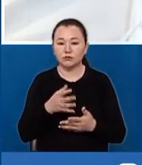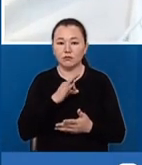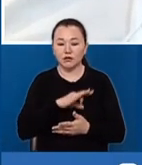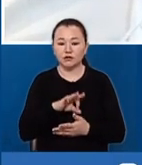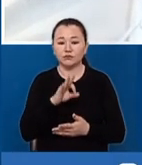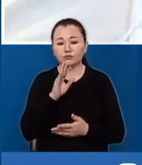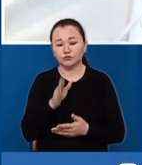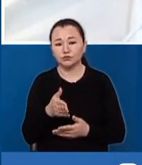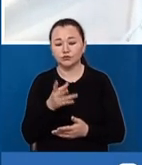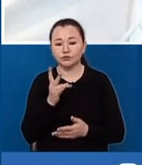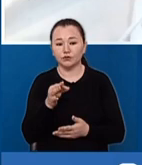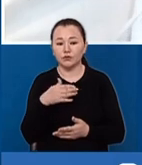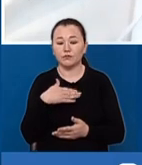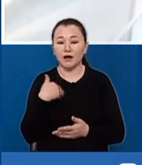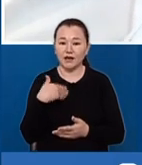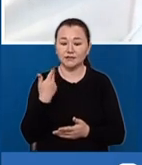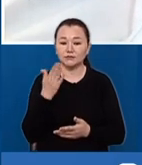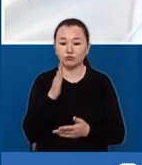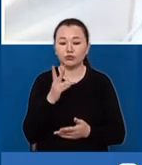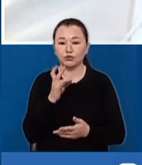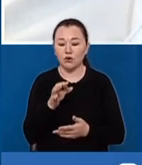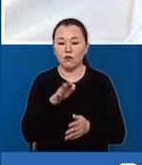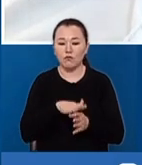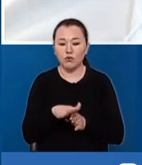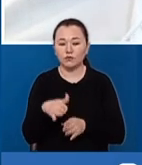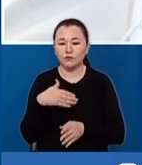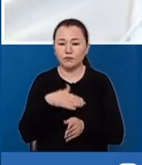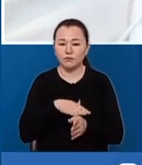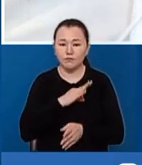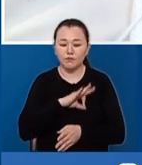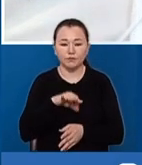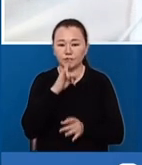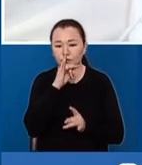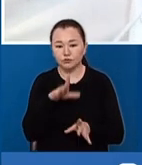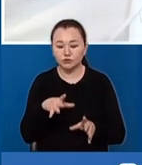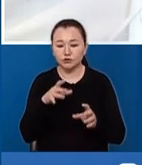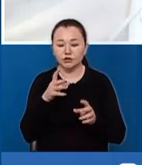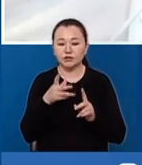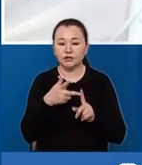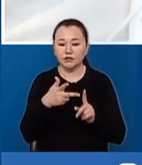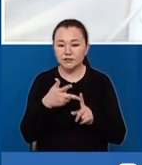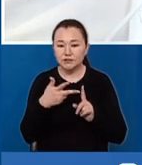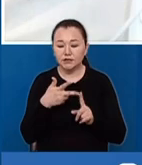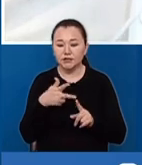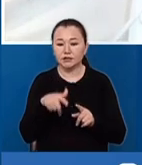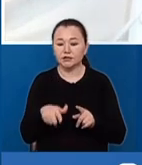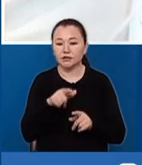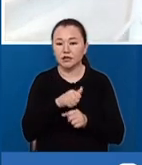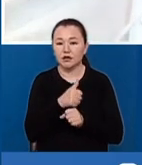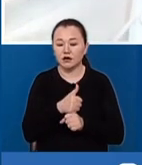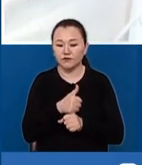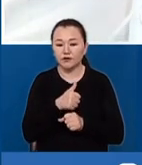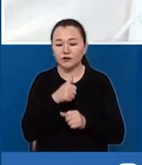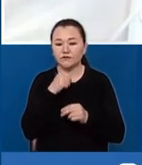пайдасы болады кейбір, бірақ жалпы толығымен болады деп айтуға болмайды. Үшіншіден, бұнда ең басты критерий